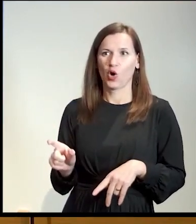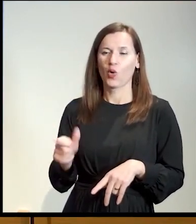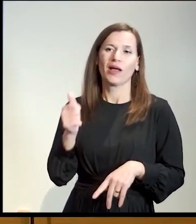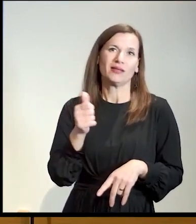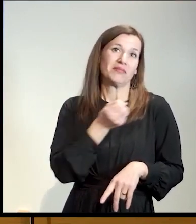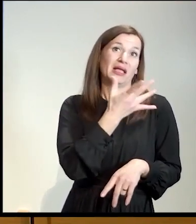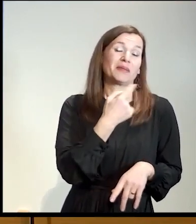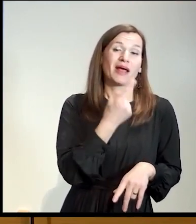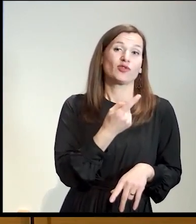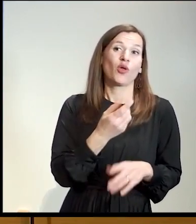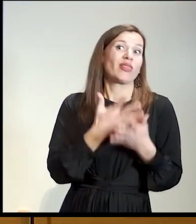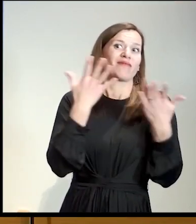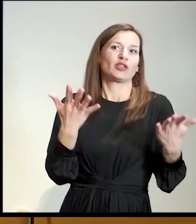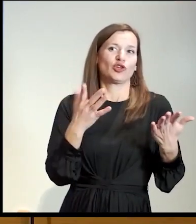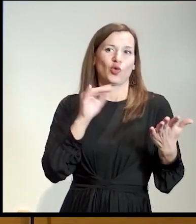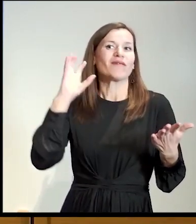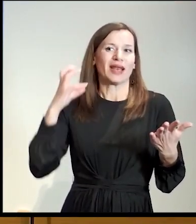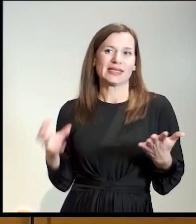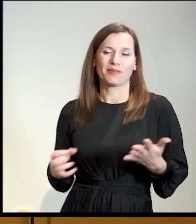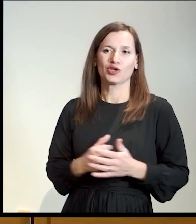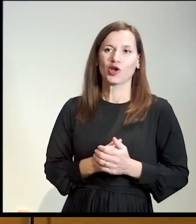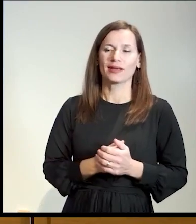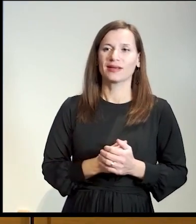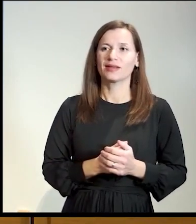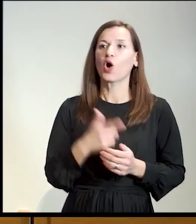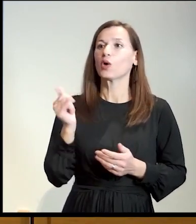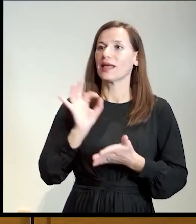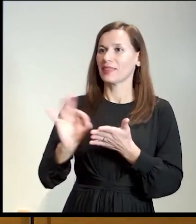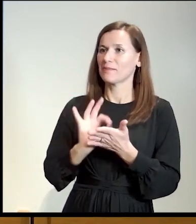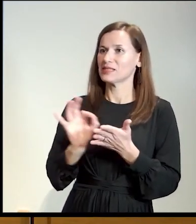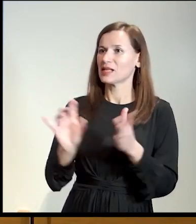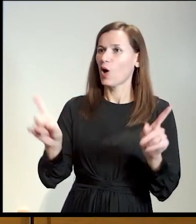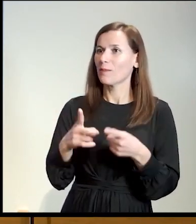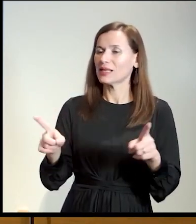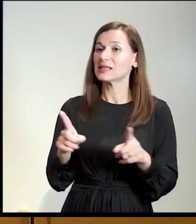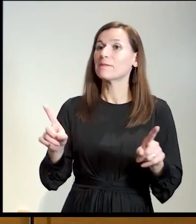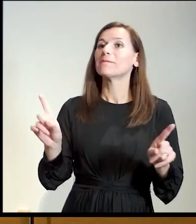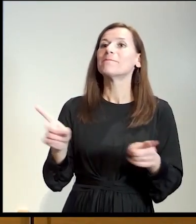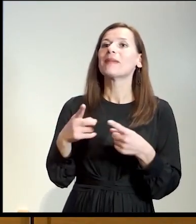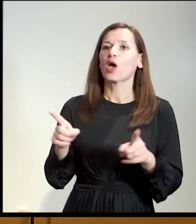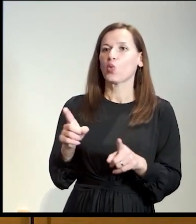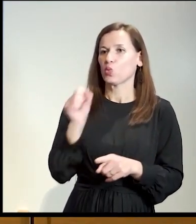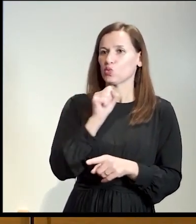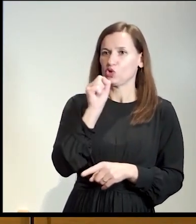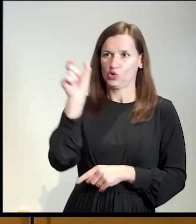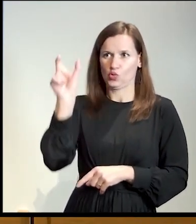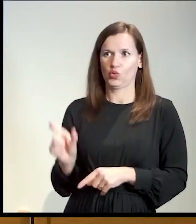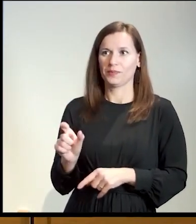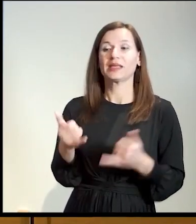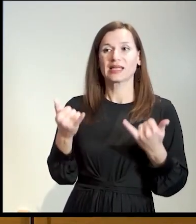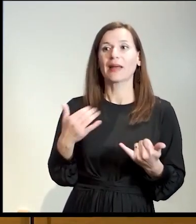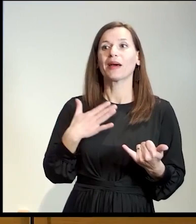največjih, Francetom Prešernom, ki je napisal pesem Pevcu, tokrat pa bi vam jo rad predstavil